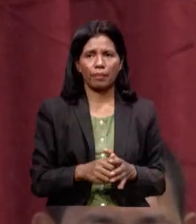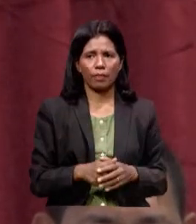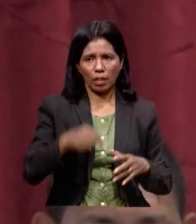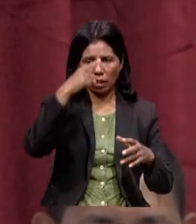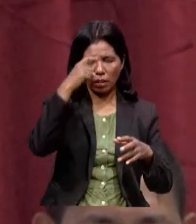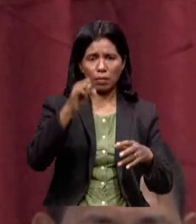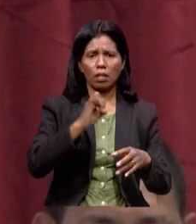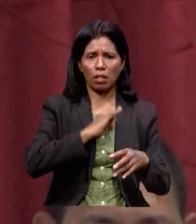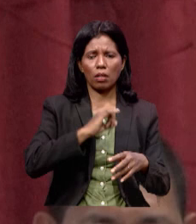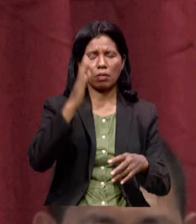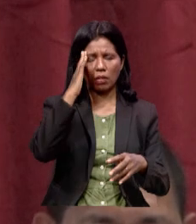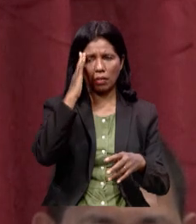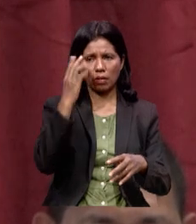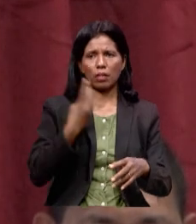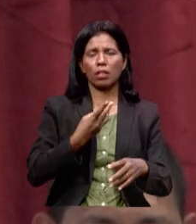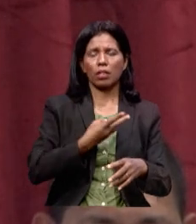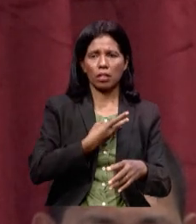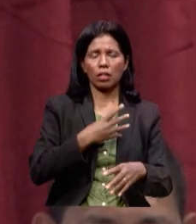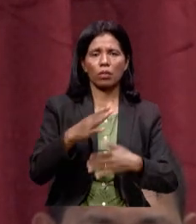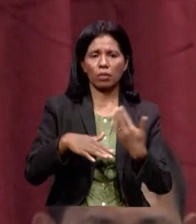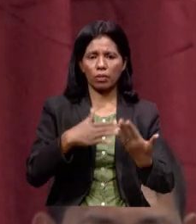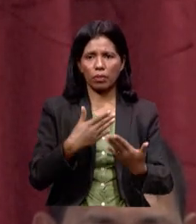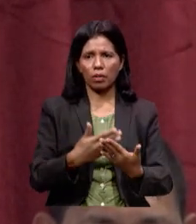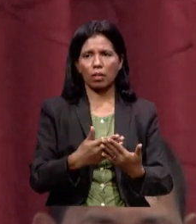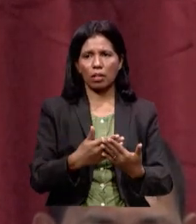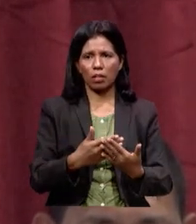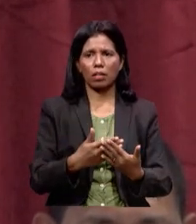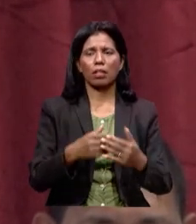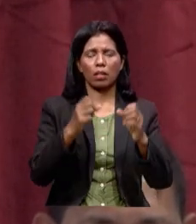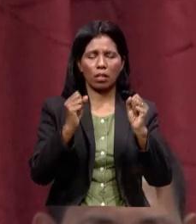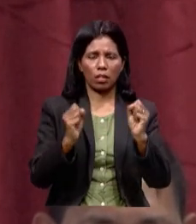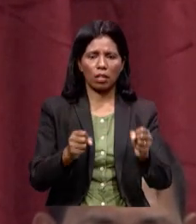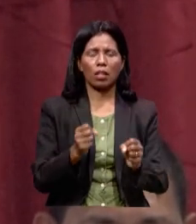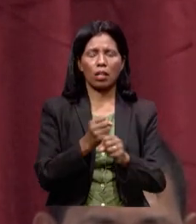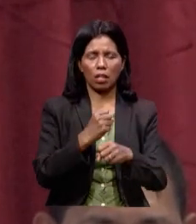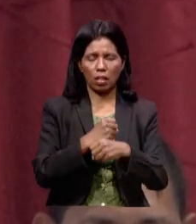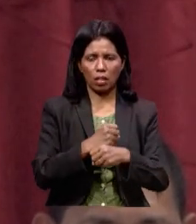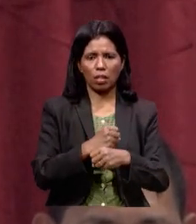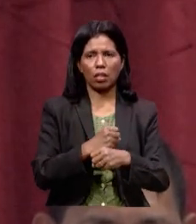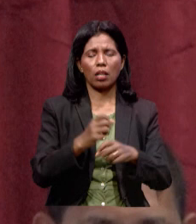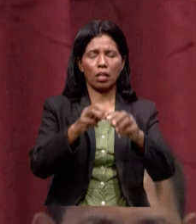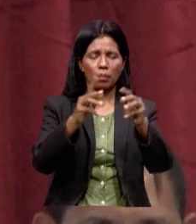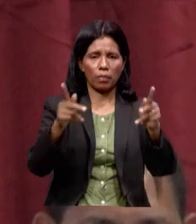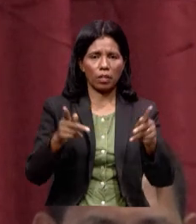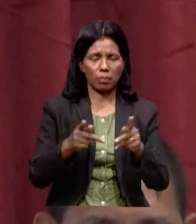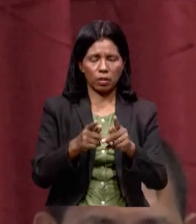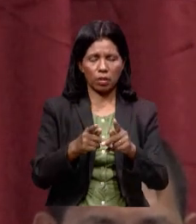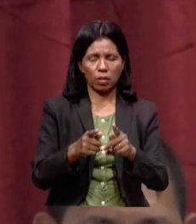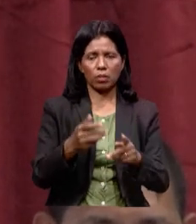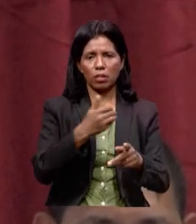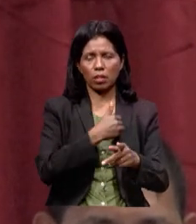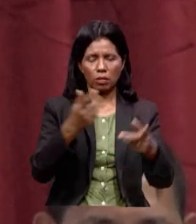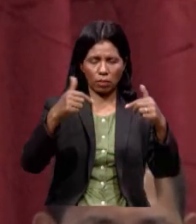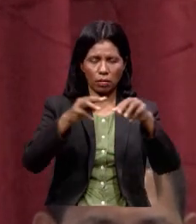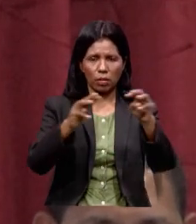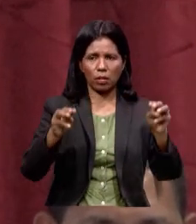apa noi itu si kalau transisaun de poder si politik administratif si dah mai mau disitusir tapi